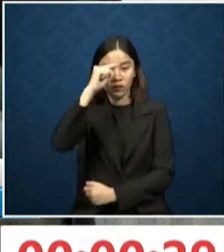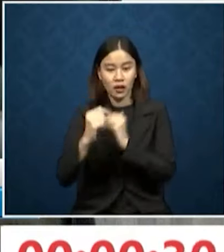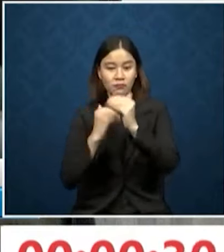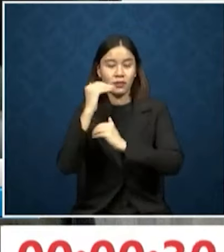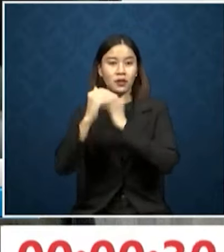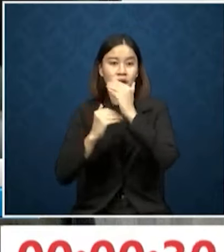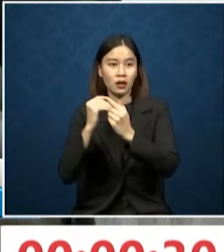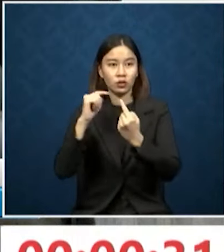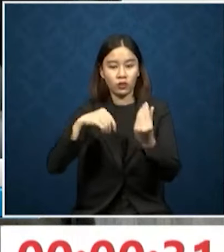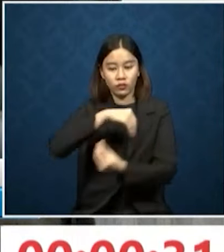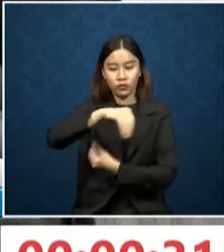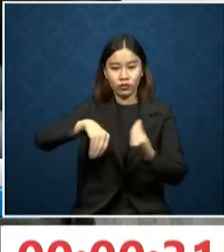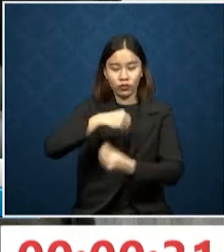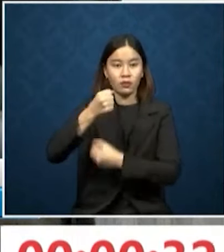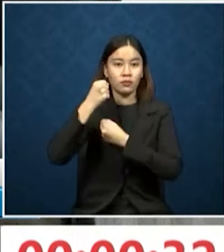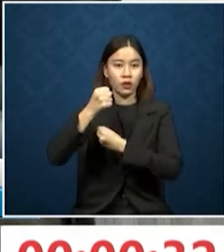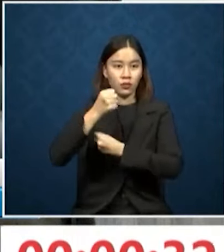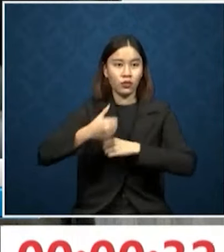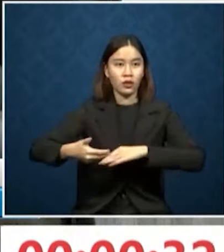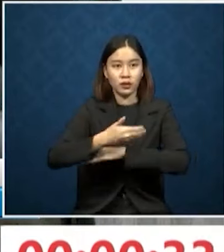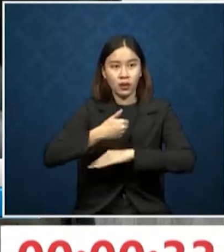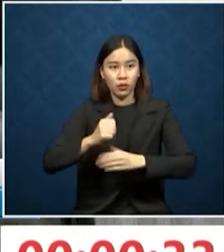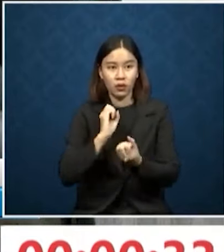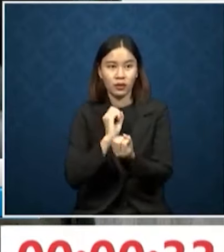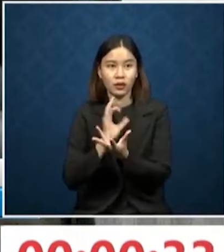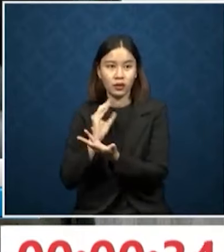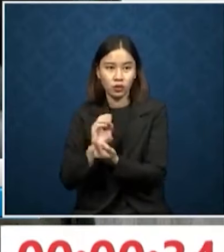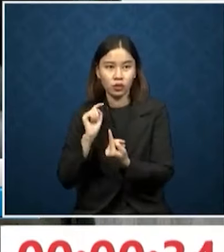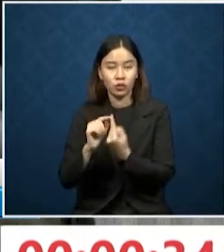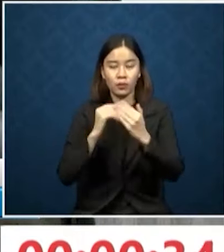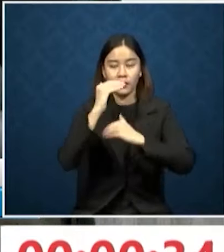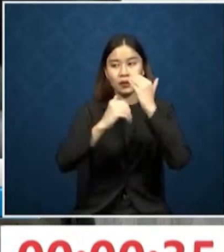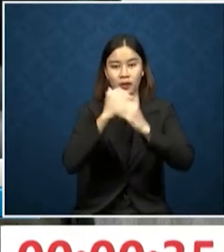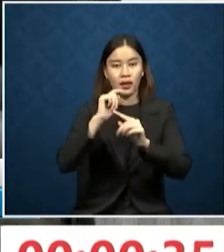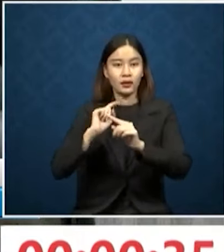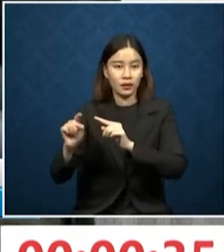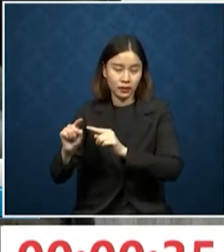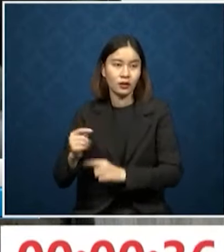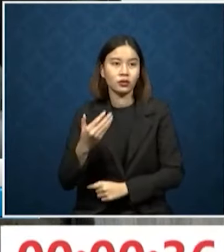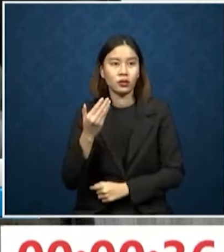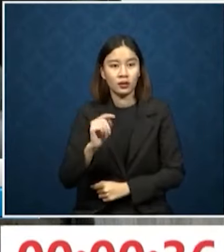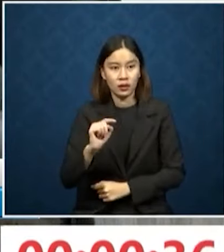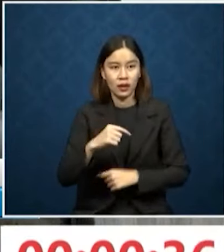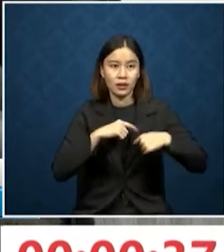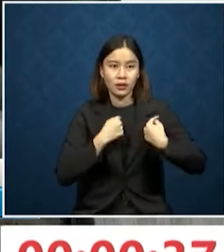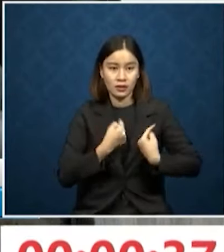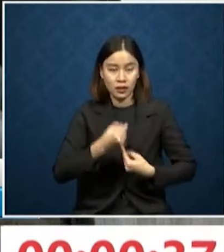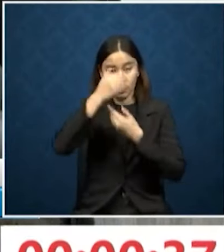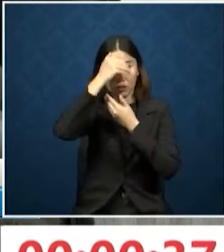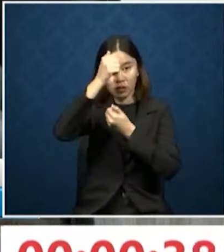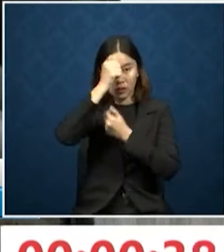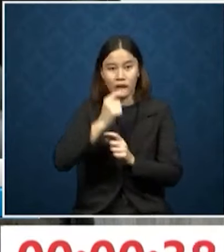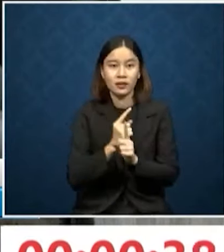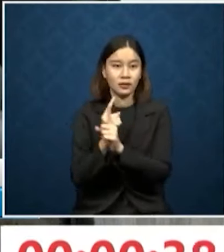พ้นวังวนของม็อบการเมืองที่กัดเซาะบ่อนทำลายการพัฒนาจึงได้เอาใจใส่ติด